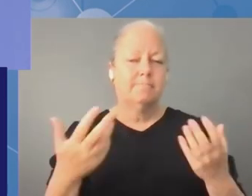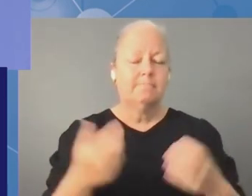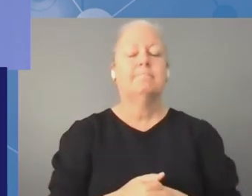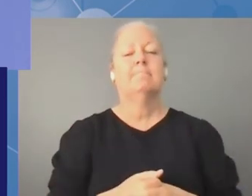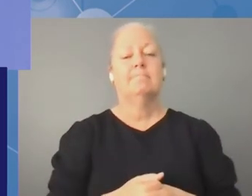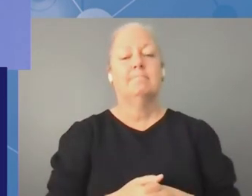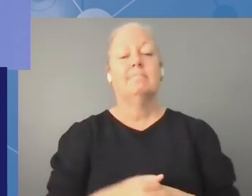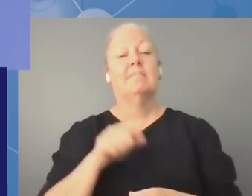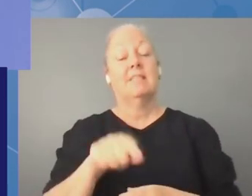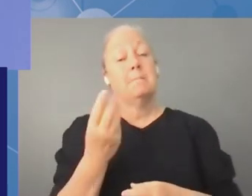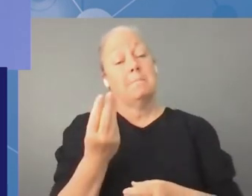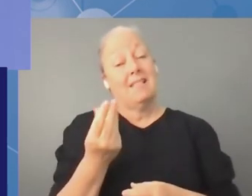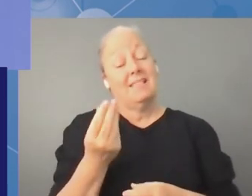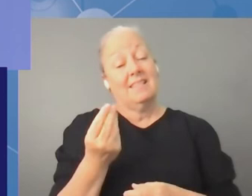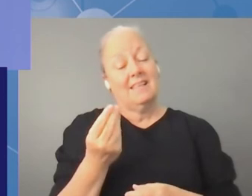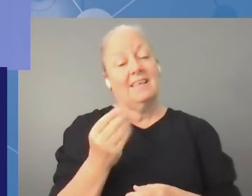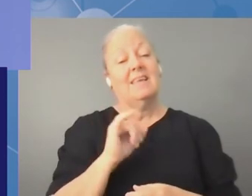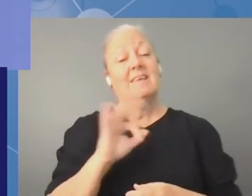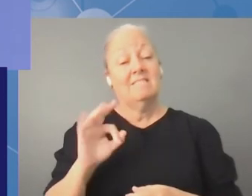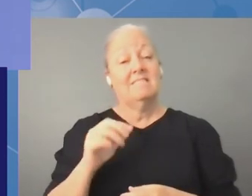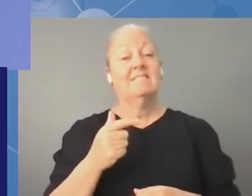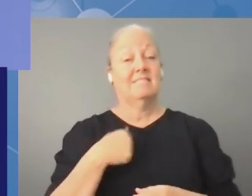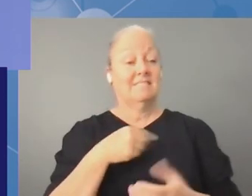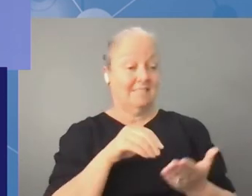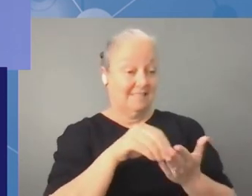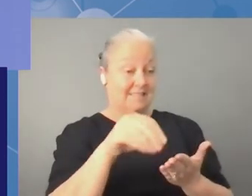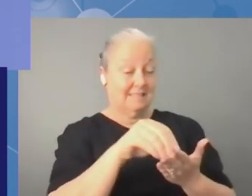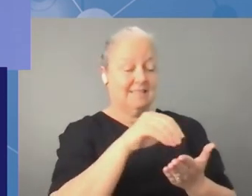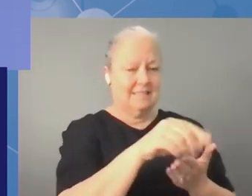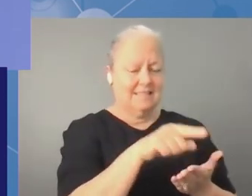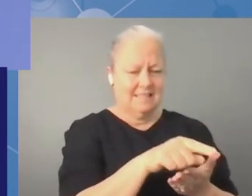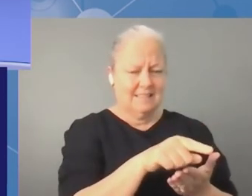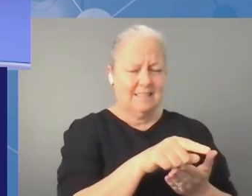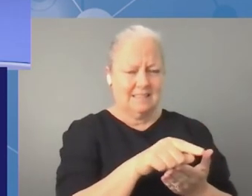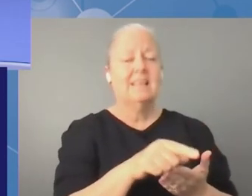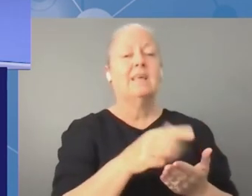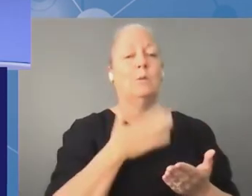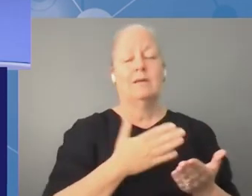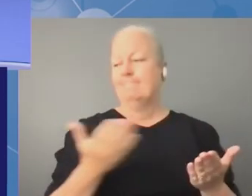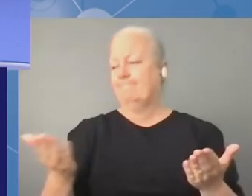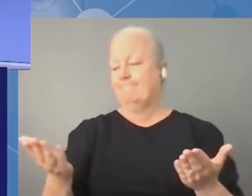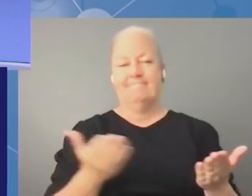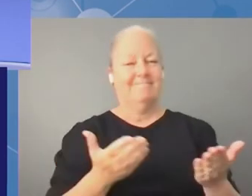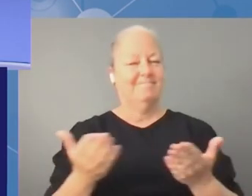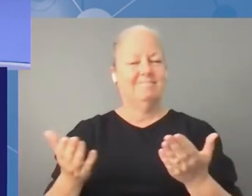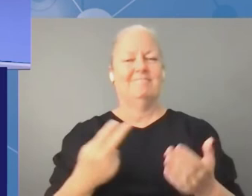فيه مشكلة يتعلق طبعا ببعض الموارد المحدودة.